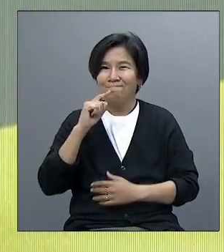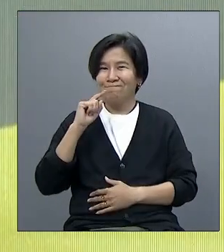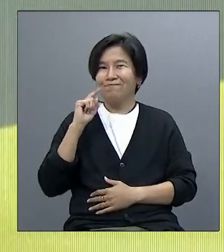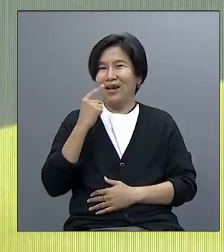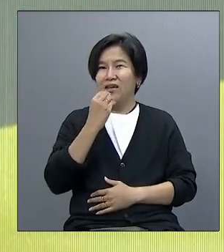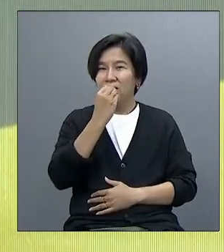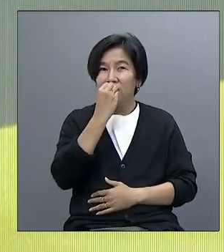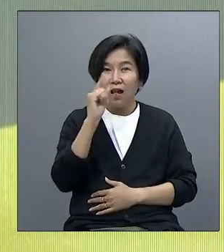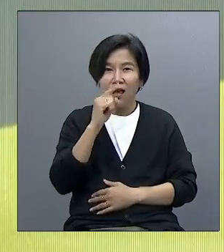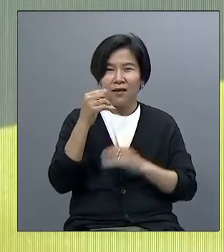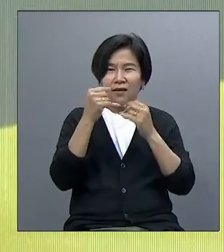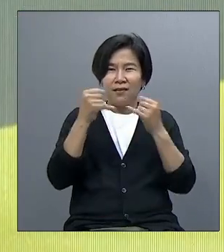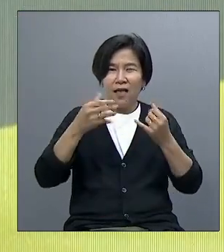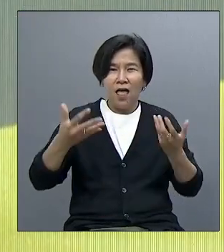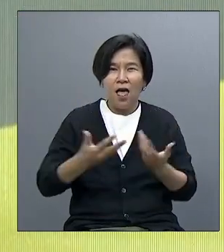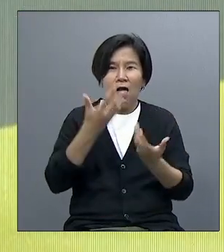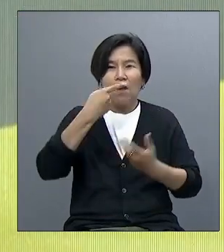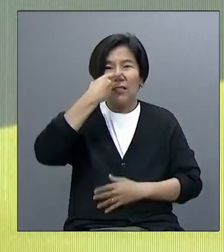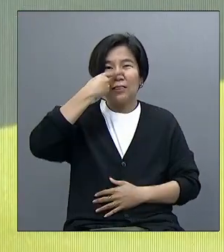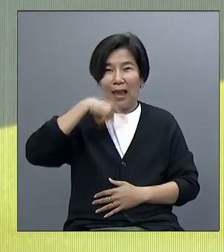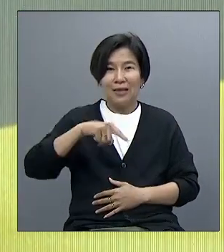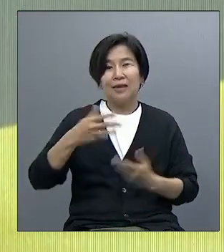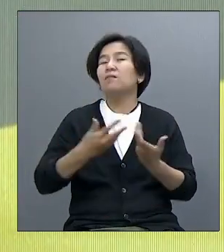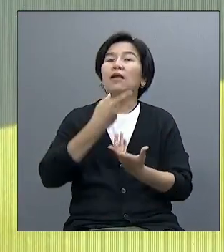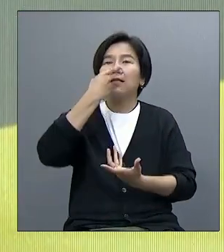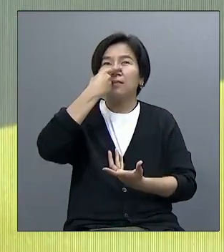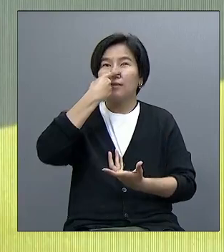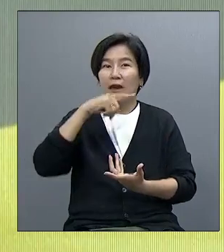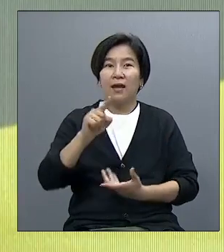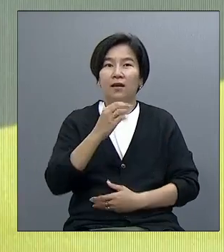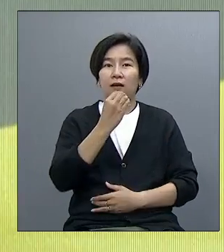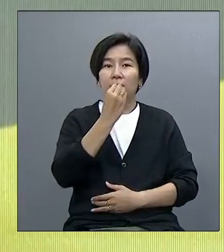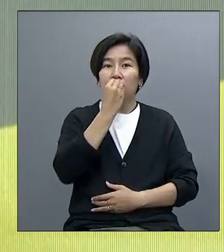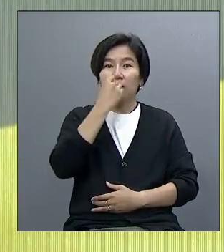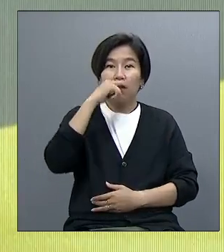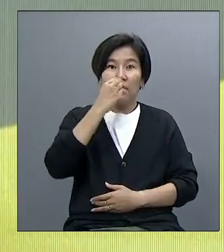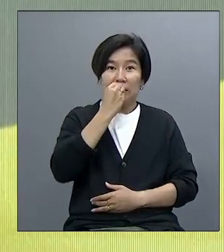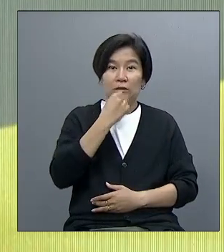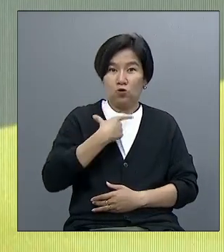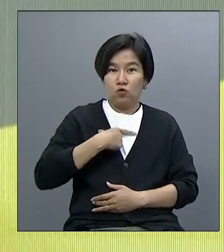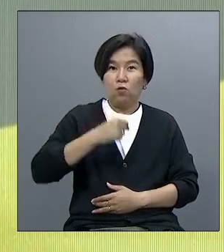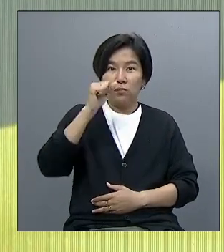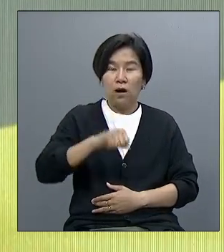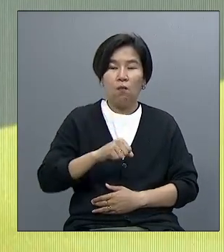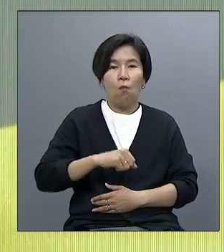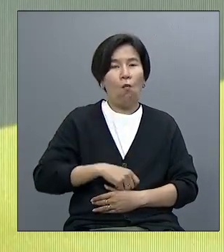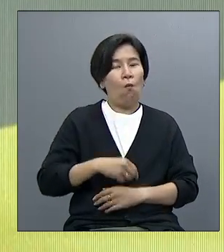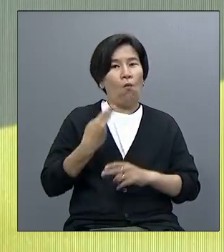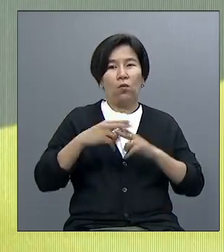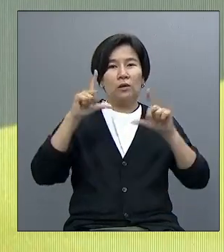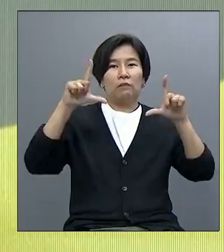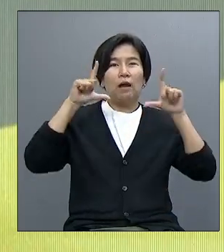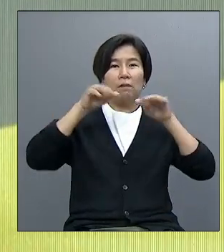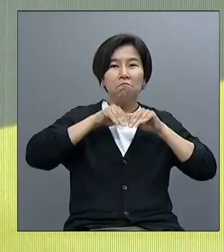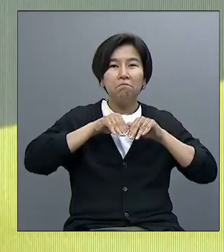มีผัดไทยมาฝากคุณผู้ชมด้วยผัดไทยเนี่ยนอกเหนือจากจะเป็นอาหารที่คนไทยชื่นชอบแล้วยังดังไกลไปถึงทั่วโลกอีกด้วยนะ